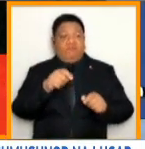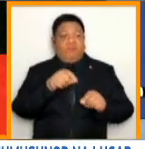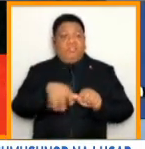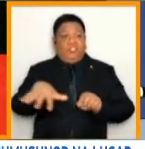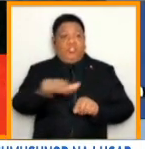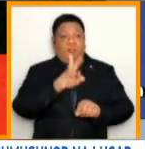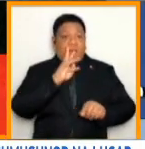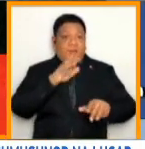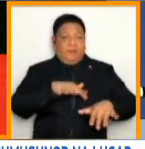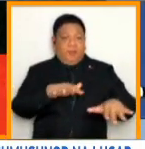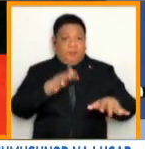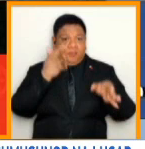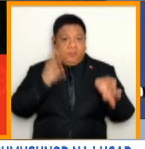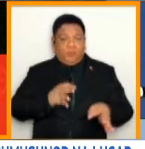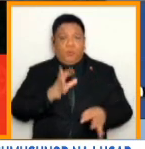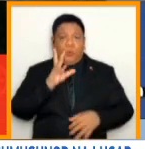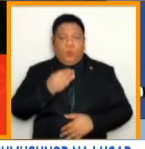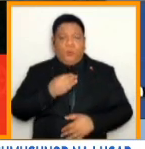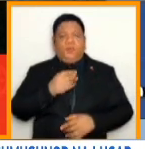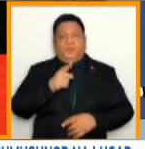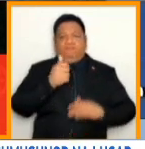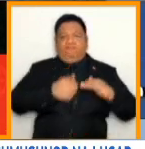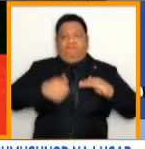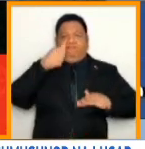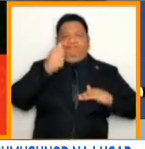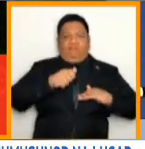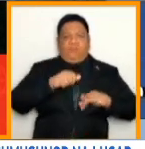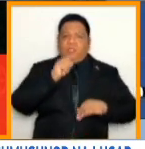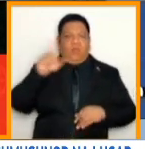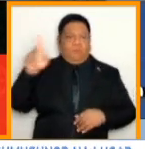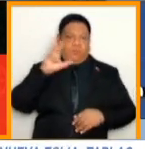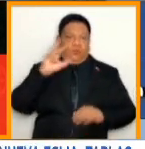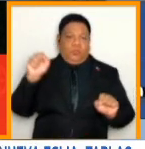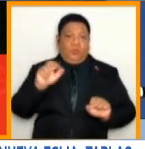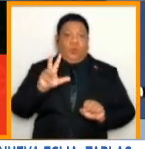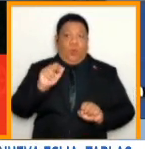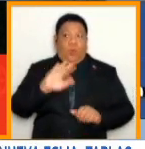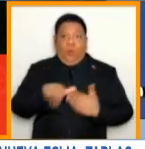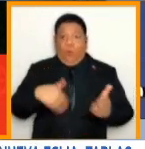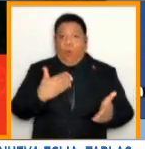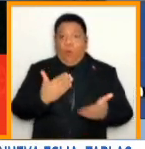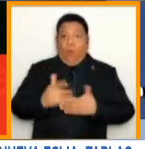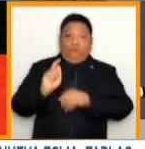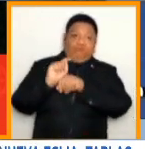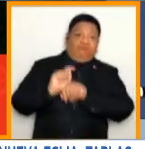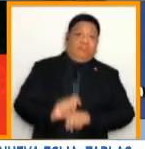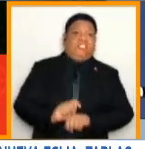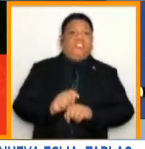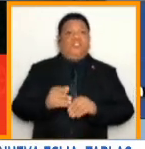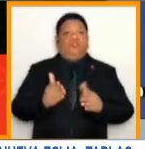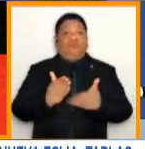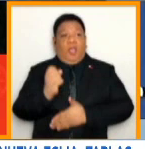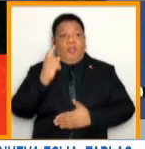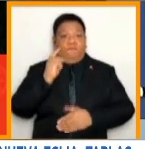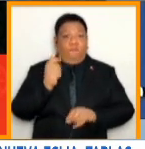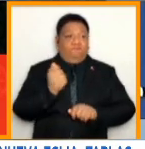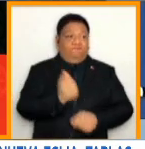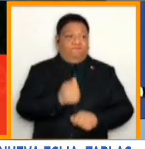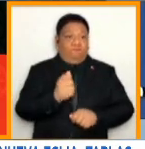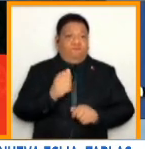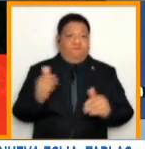ay yung arbitral tribunal. Sinabi po, lahat ng traditional fishing rights, na mga lahat ng nangingisda dyan since time